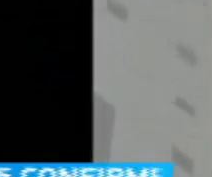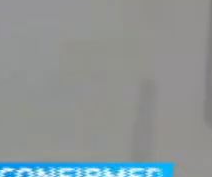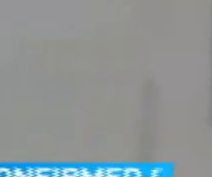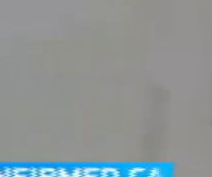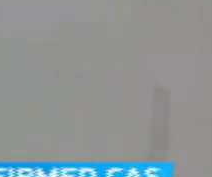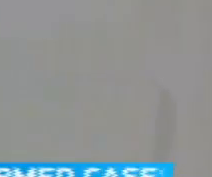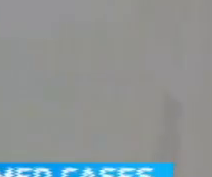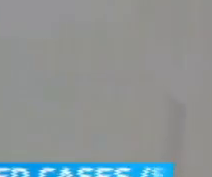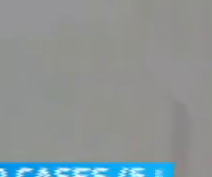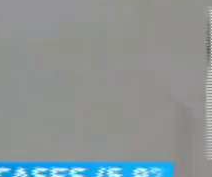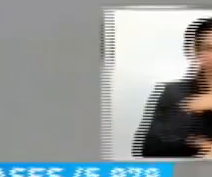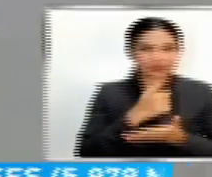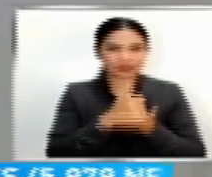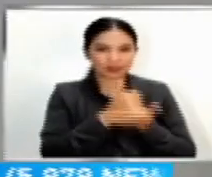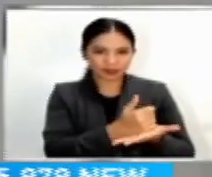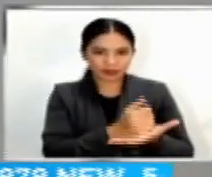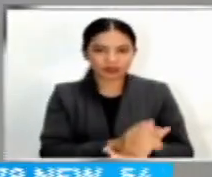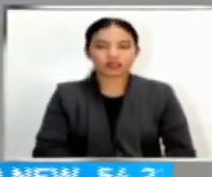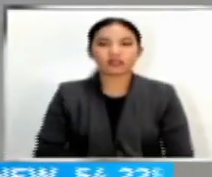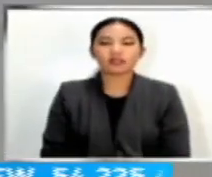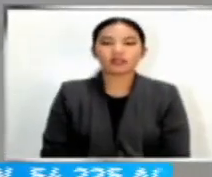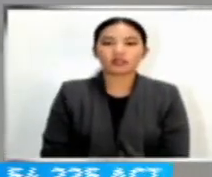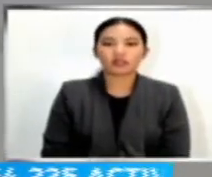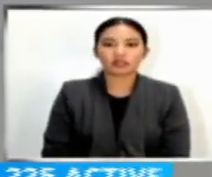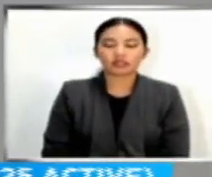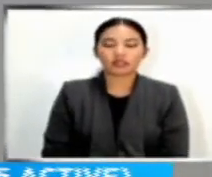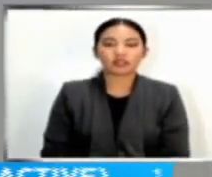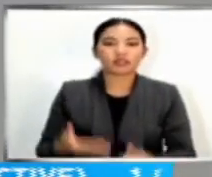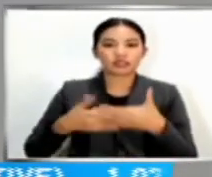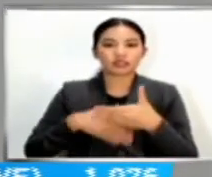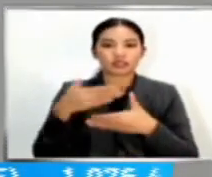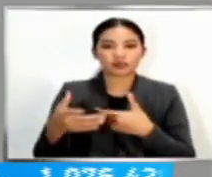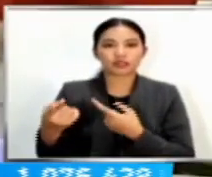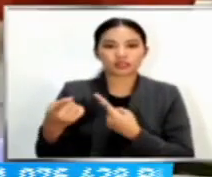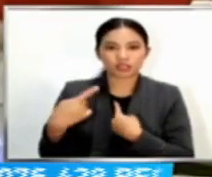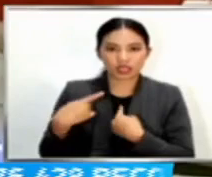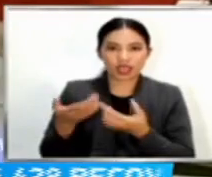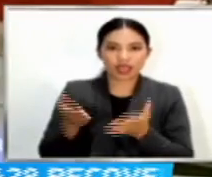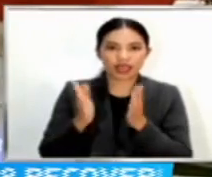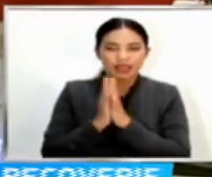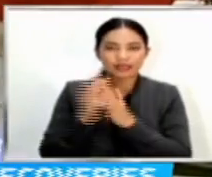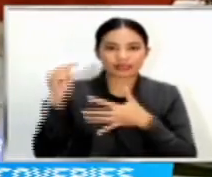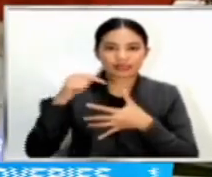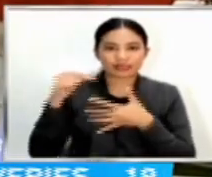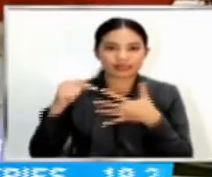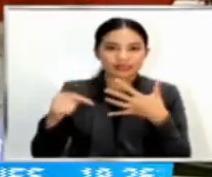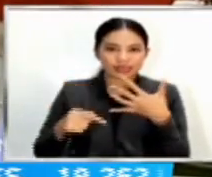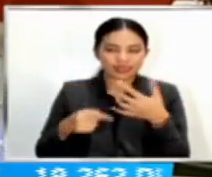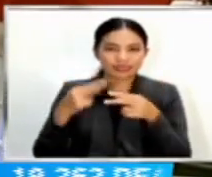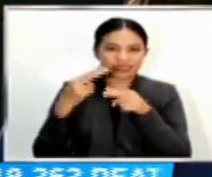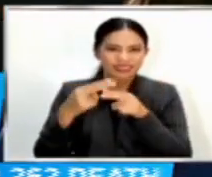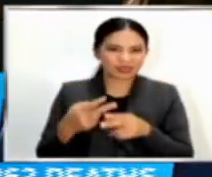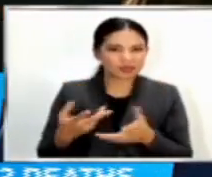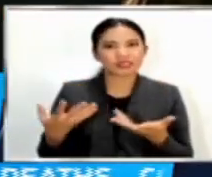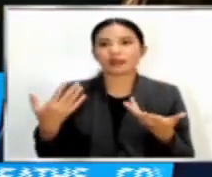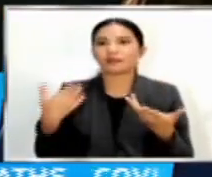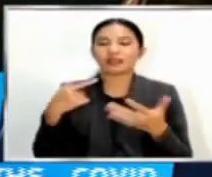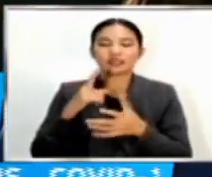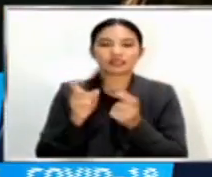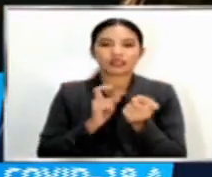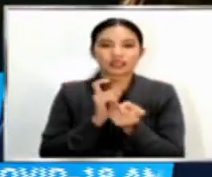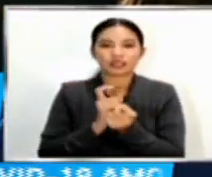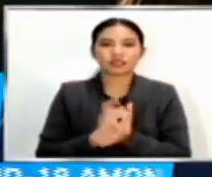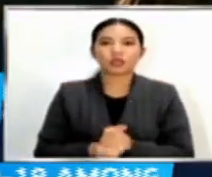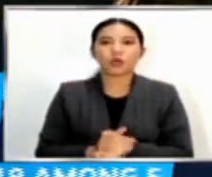tutugunan. Pagkatapos ay may mensahe uli sila na humihingi ng detalye ng aking sumbong. Sabi ng PNP, walang dagdag na ginastos dito dahil